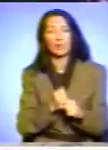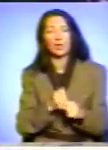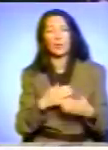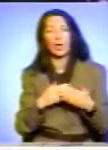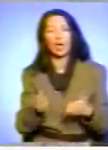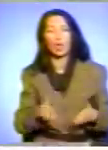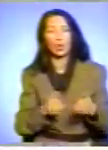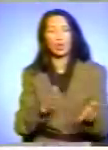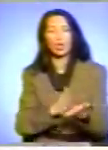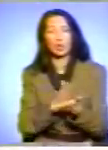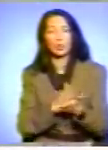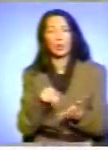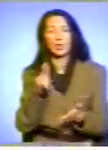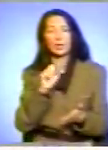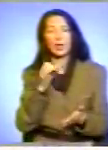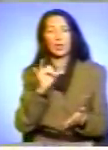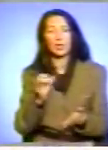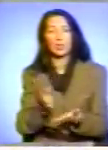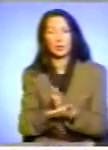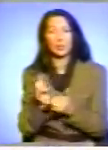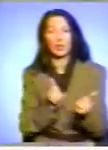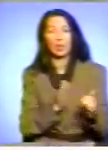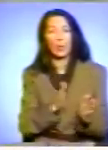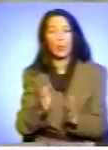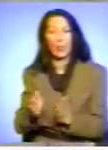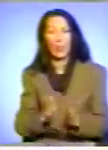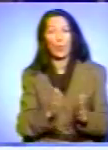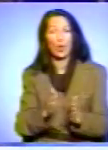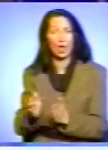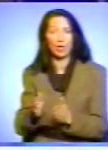забезпечуватиме порядок на автошляхах області.